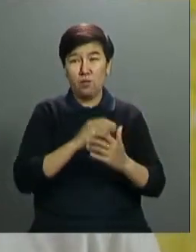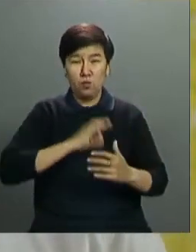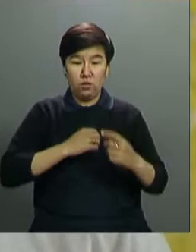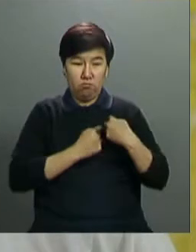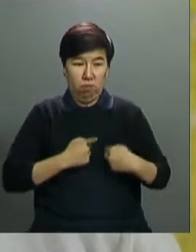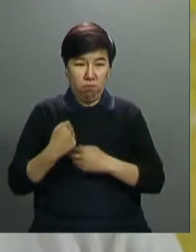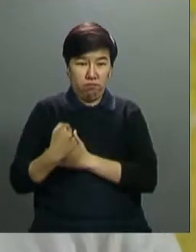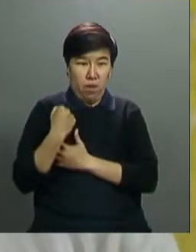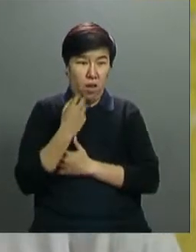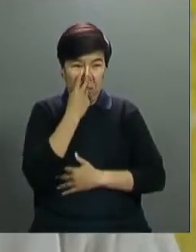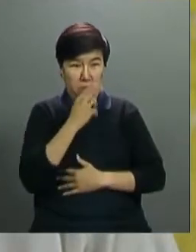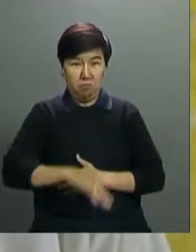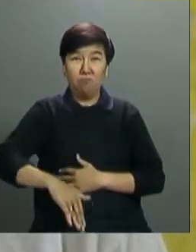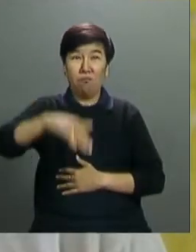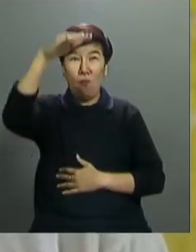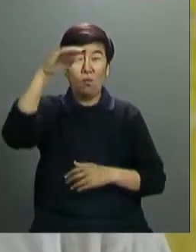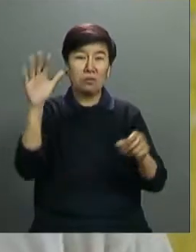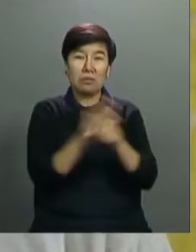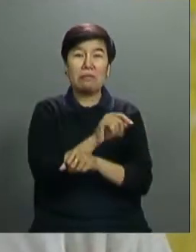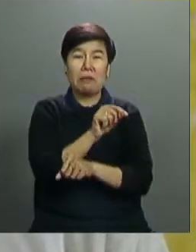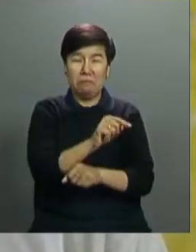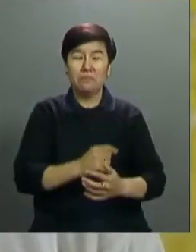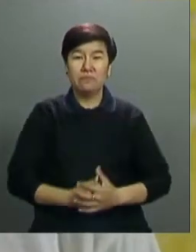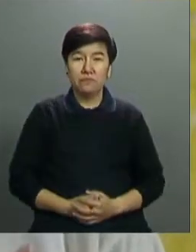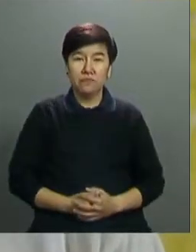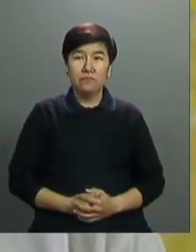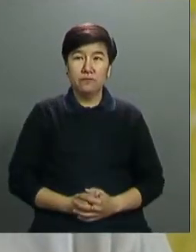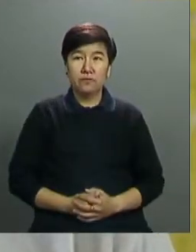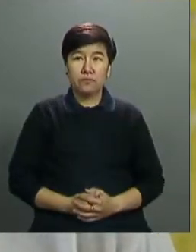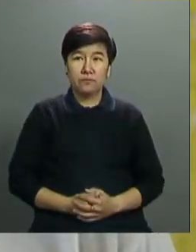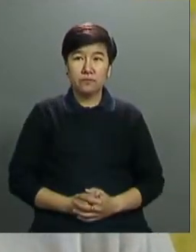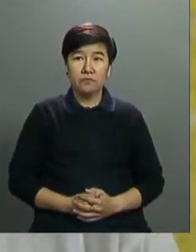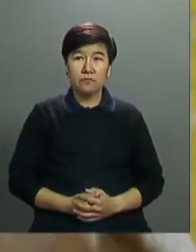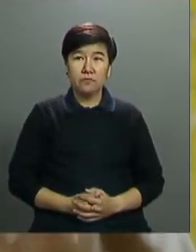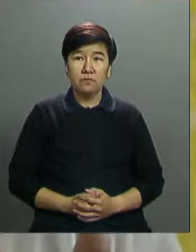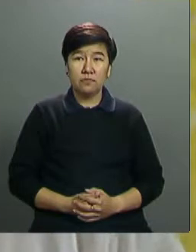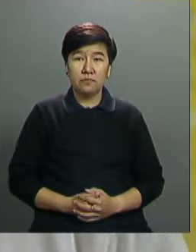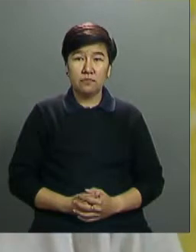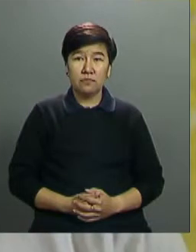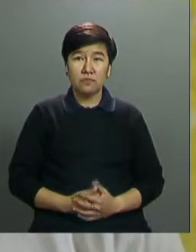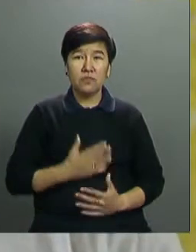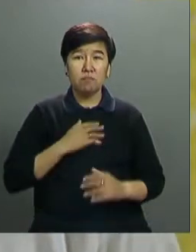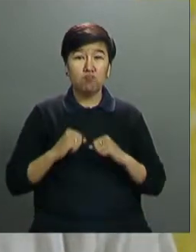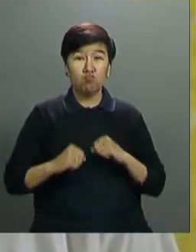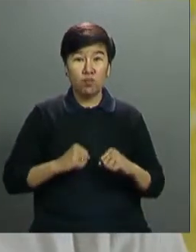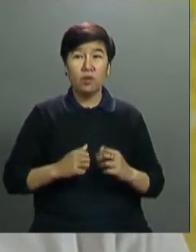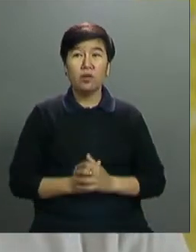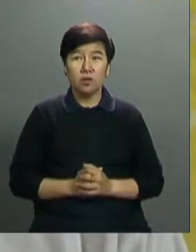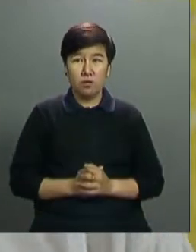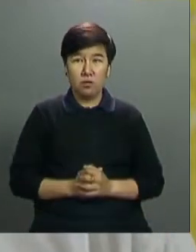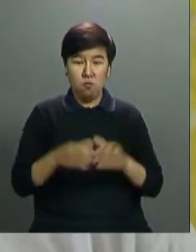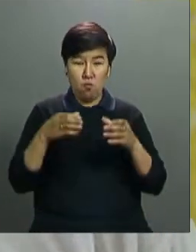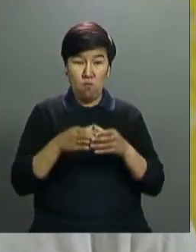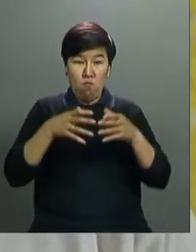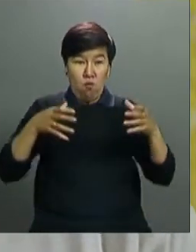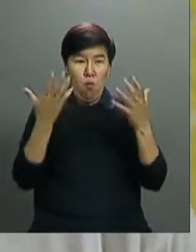น้อยเห็นว่าจริงๆแล้วอย่างพวกเราอ่ะเป็นเด็กเยาวชนใช่ไหมรวมตัวกันร่วมกับช